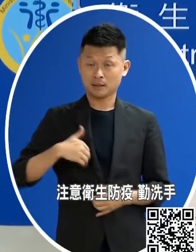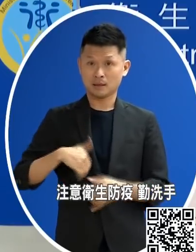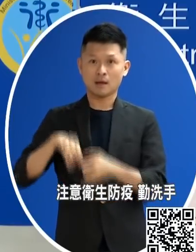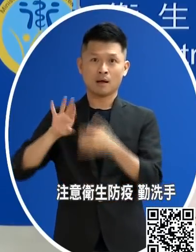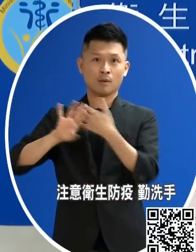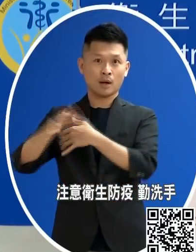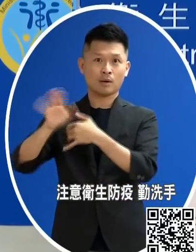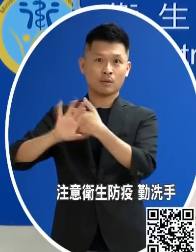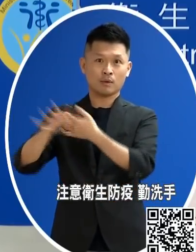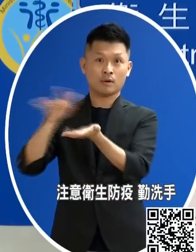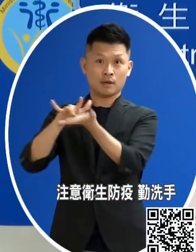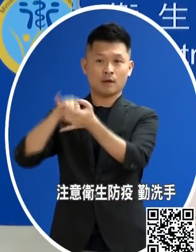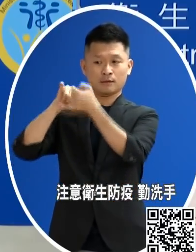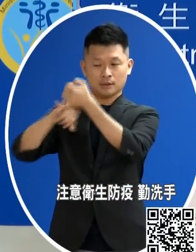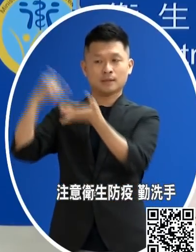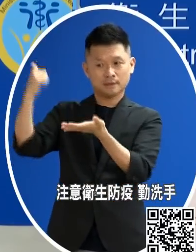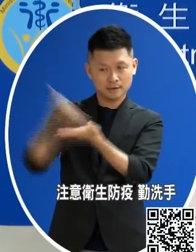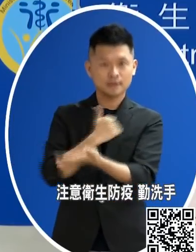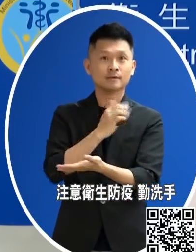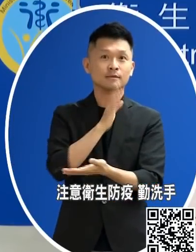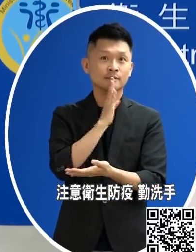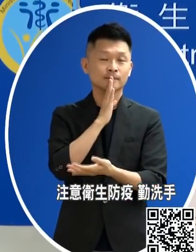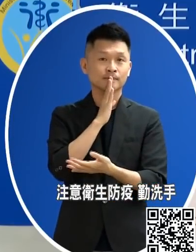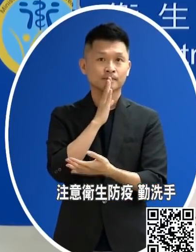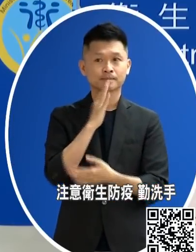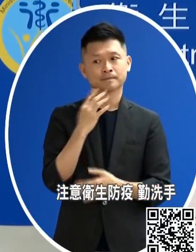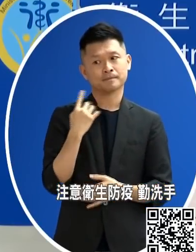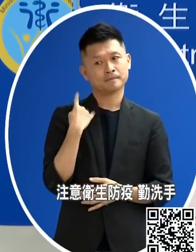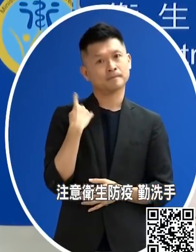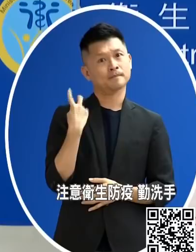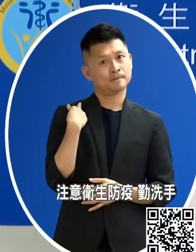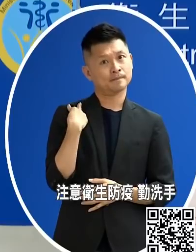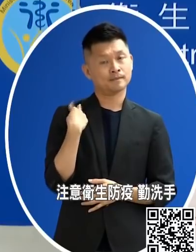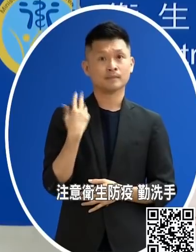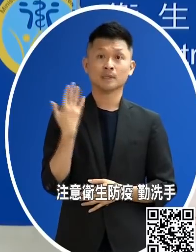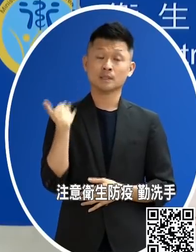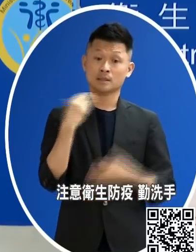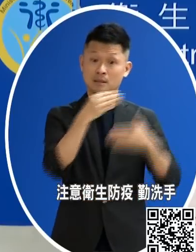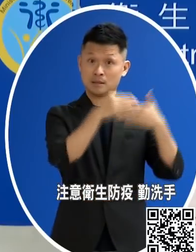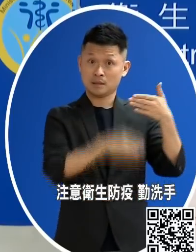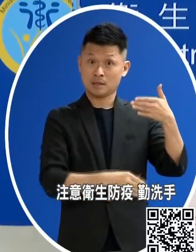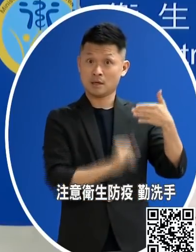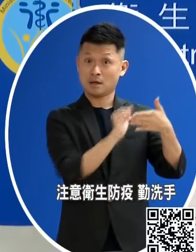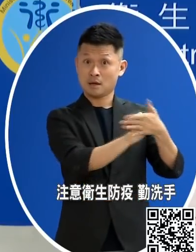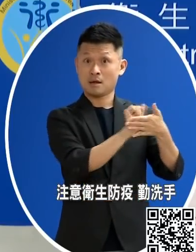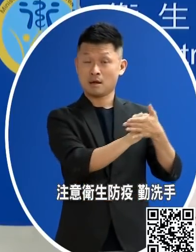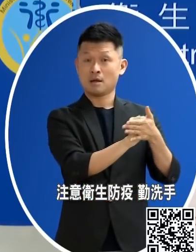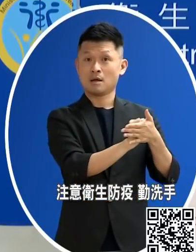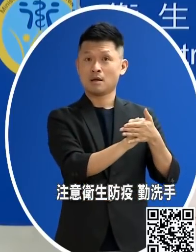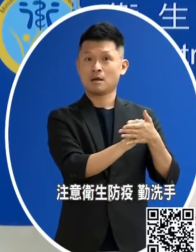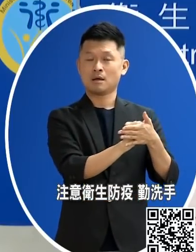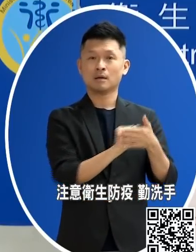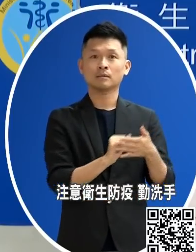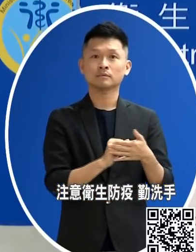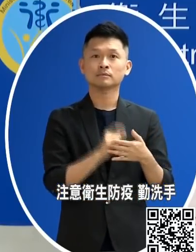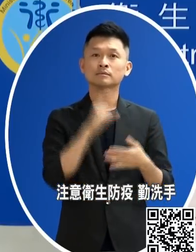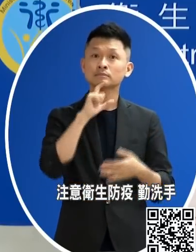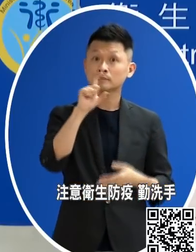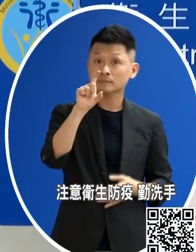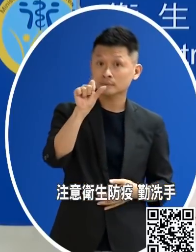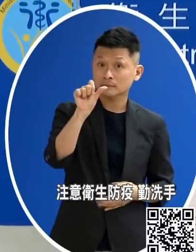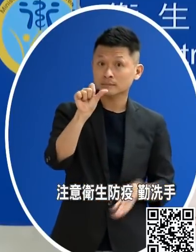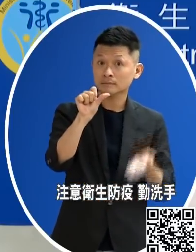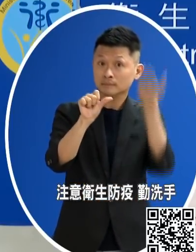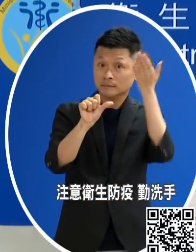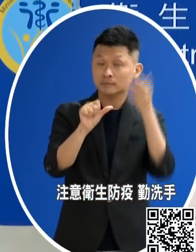到国内了，那也已经在这几天，除了先前的指引已经说明年纪大于